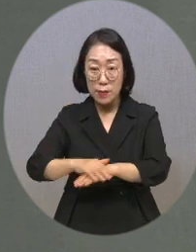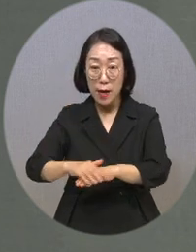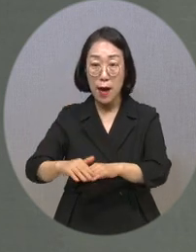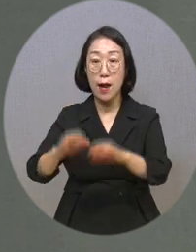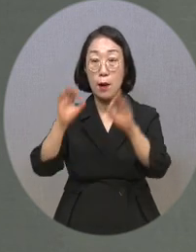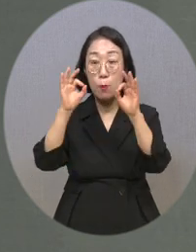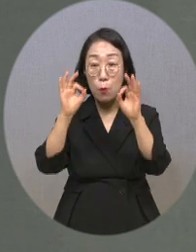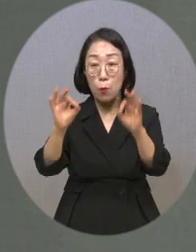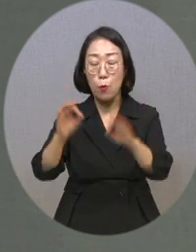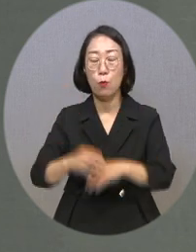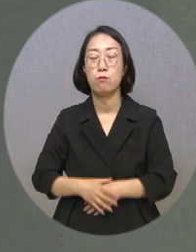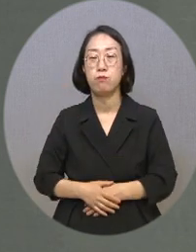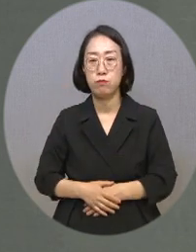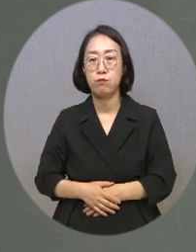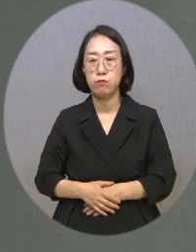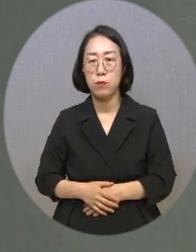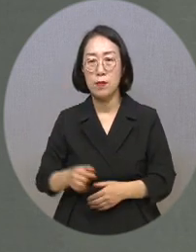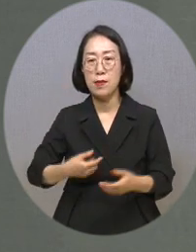듣고 보니까